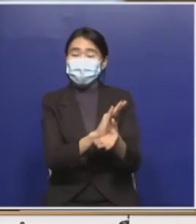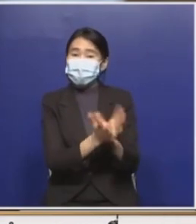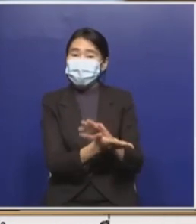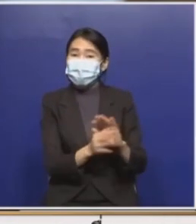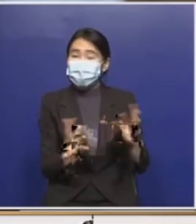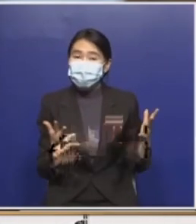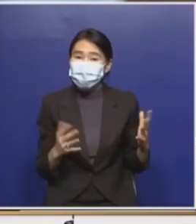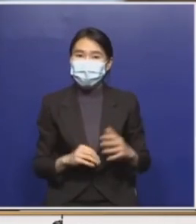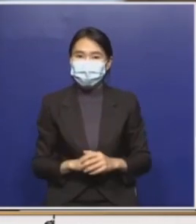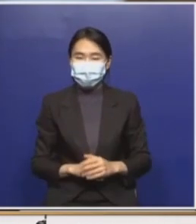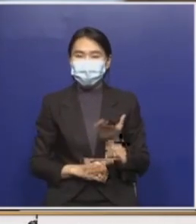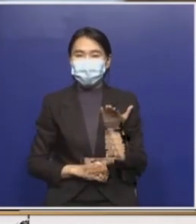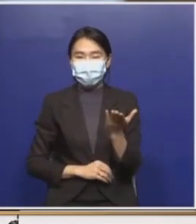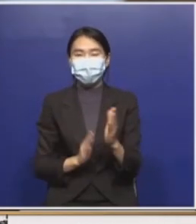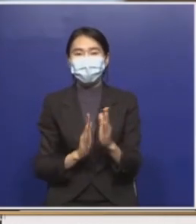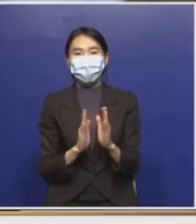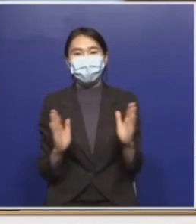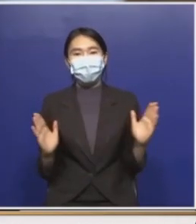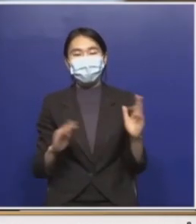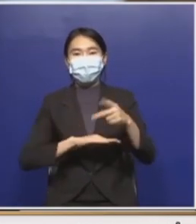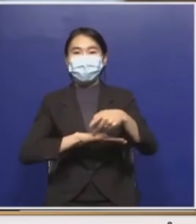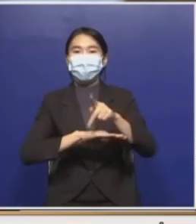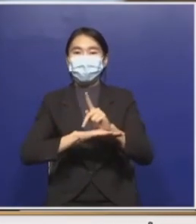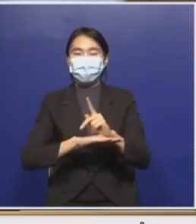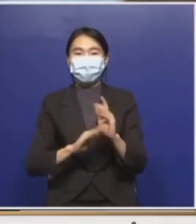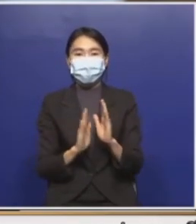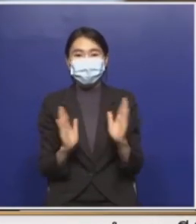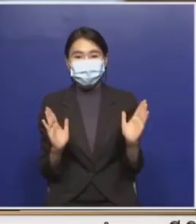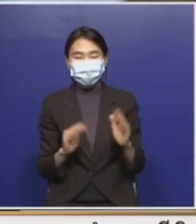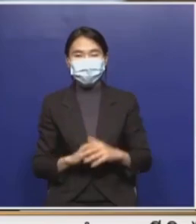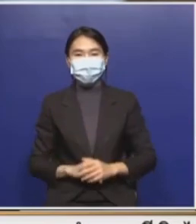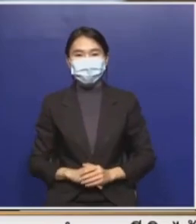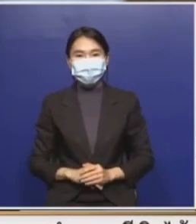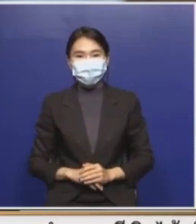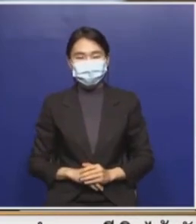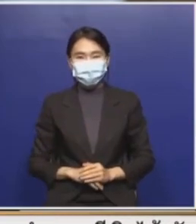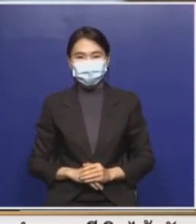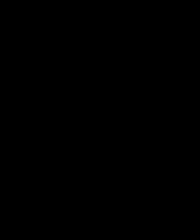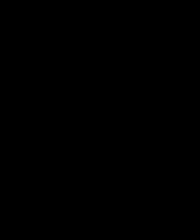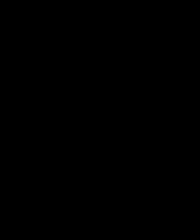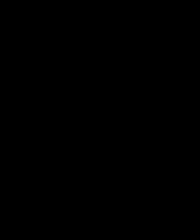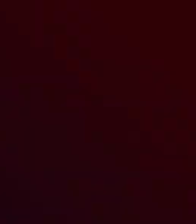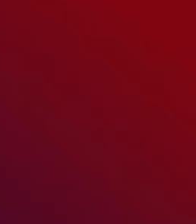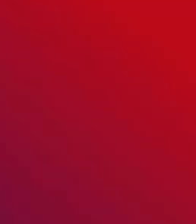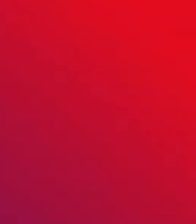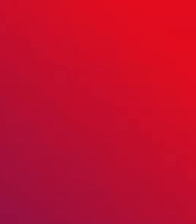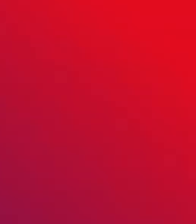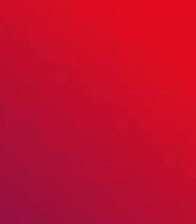ให้ตรงจุดขอกราบขอบคุณท่านประธานขอบคุณครับ ขอบคุณครับต่อไป